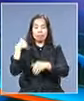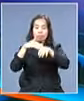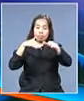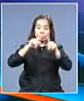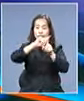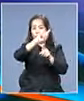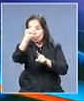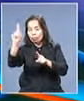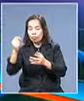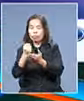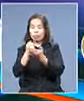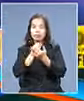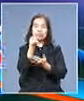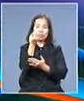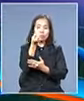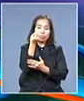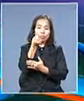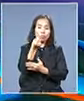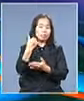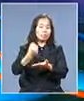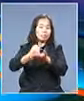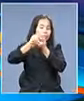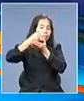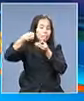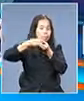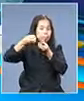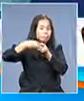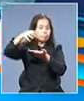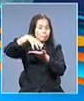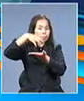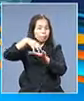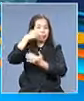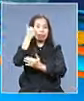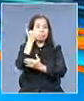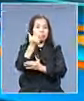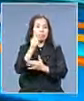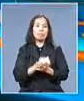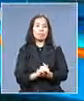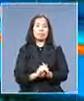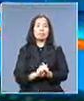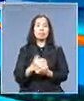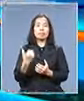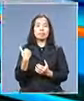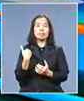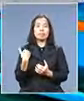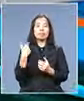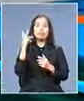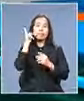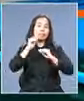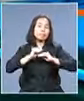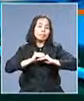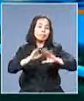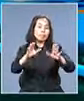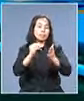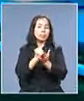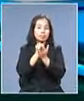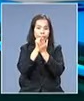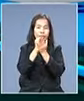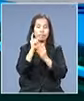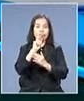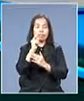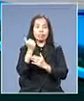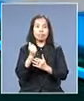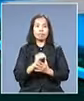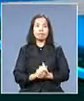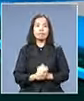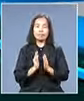รสดๆนะครับหรือว่าความคิดเห็นในการจัดงานตลาดน้ำครั้งนี้ก็ได้นะครับเพื่อที่ส่งเข้ามาที่รายการของเรานะครับคุณกรุณาคุณภาสิทธิ์ครับ